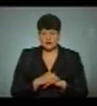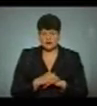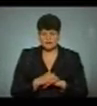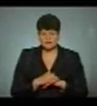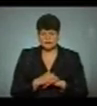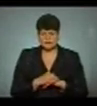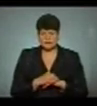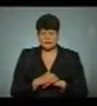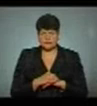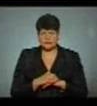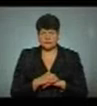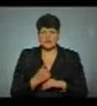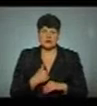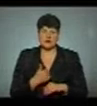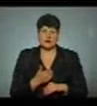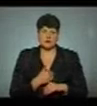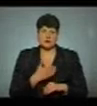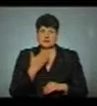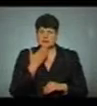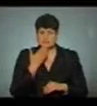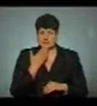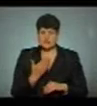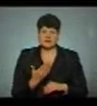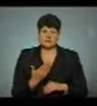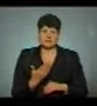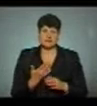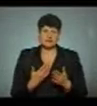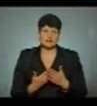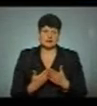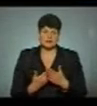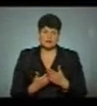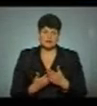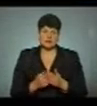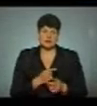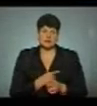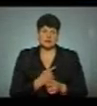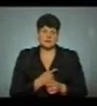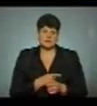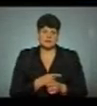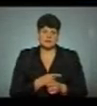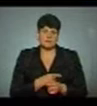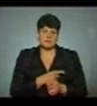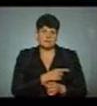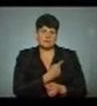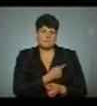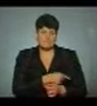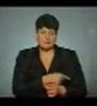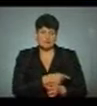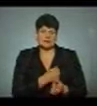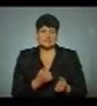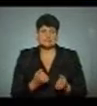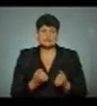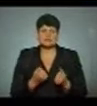Добрий вечір. Я хотіла запитати таке запитання. Наприклад, ті медики будуть захищені, а як